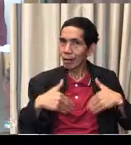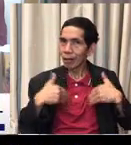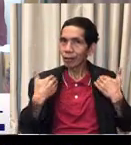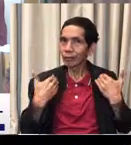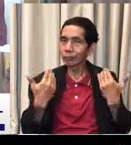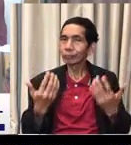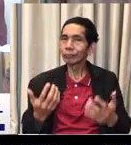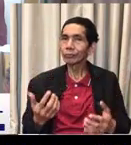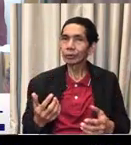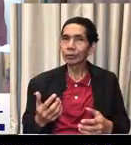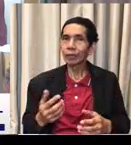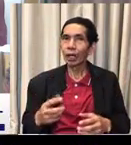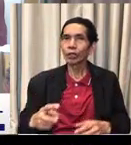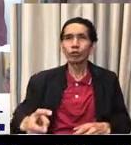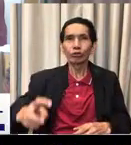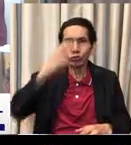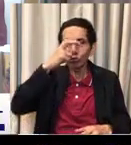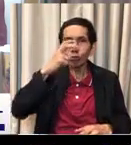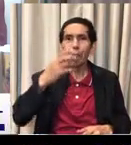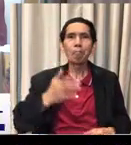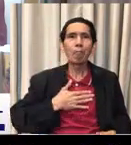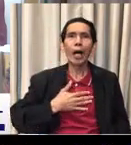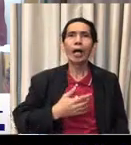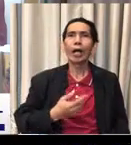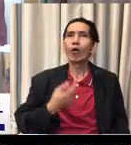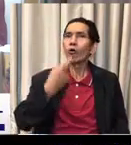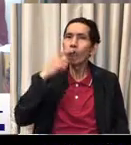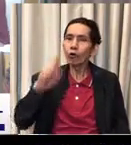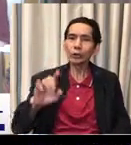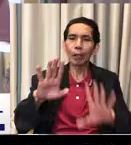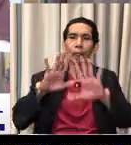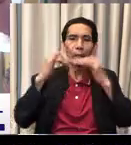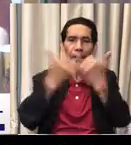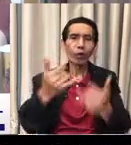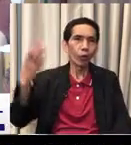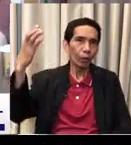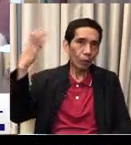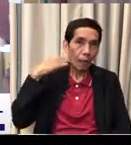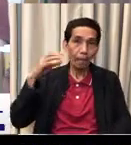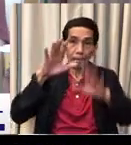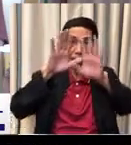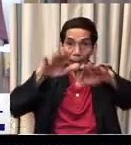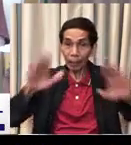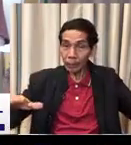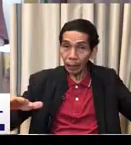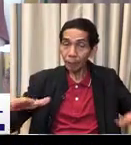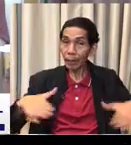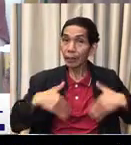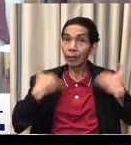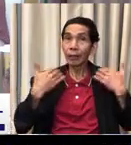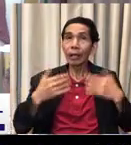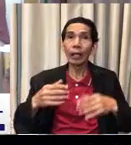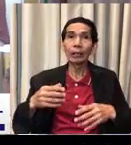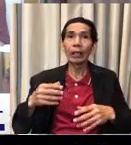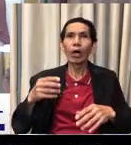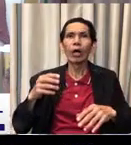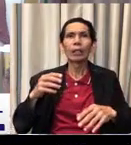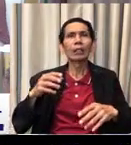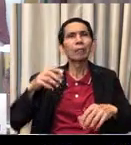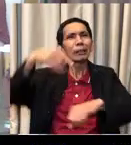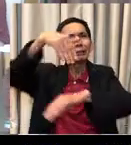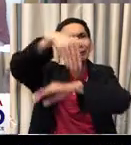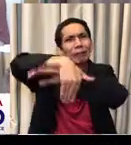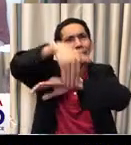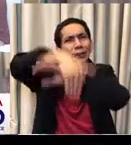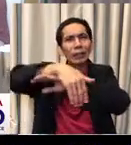Kaya ho, maigpit yung panawagan ko sa barangay official. Yung mga bata, oh, pag-alangan ng oras, dapat talaga